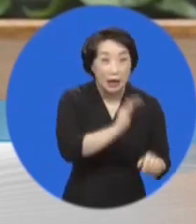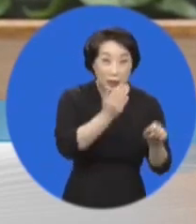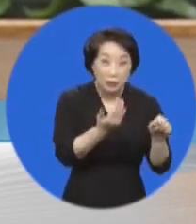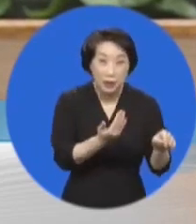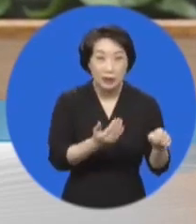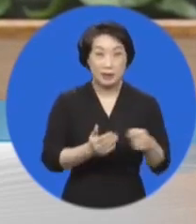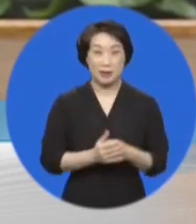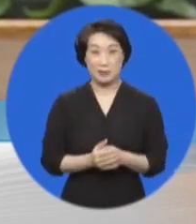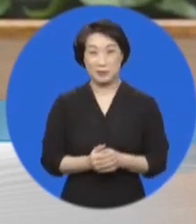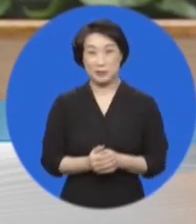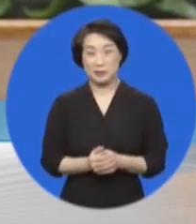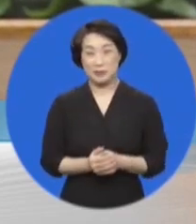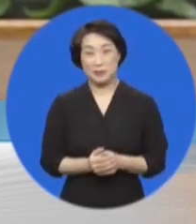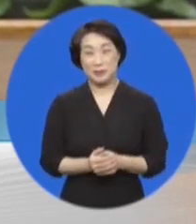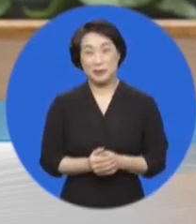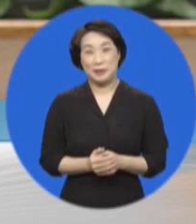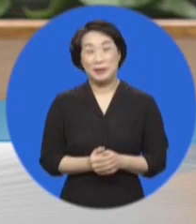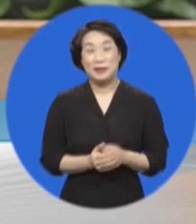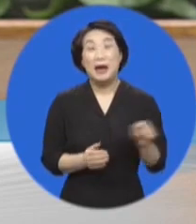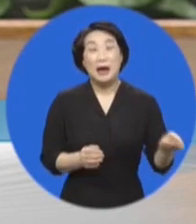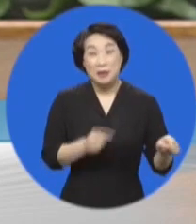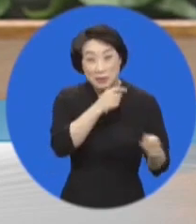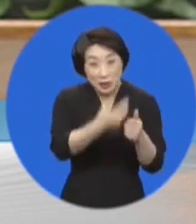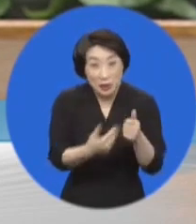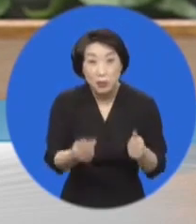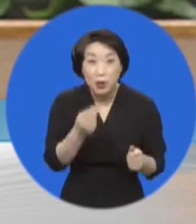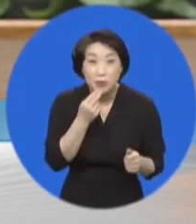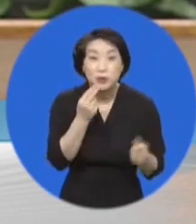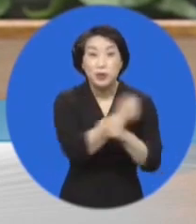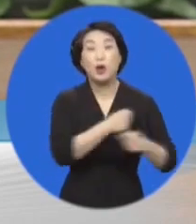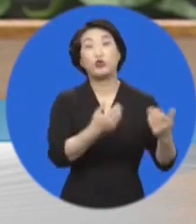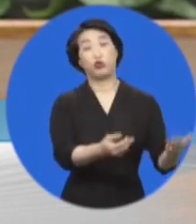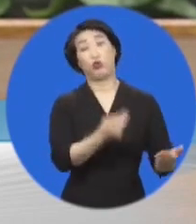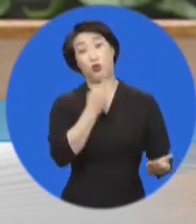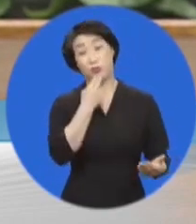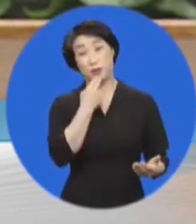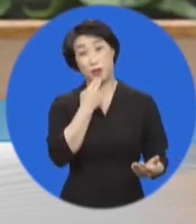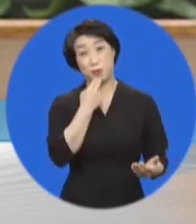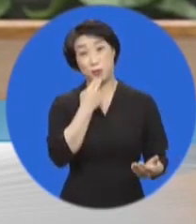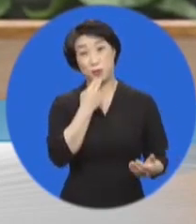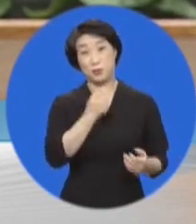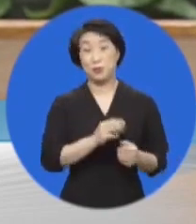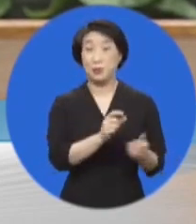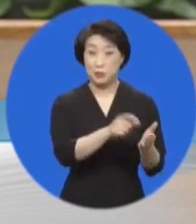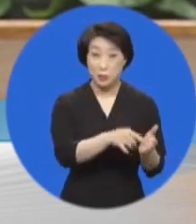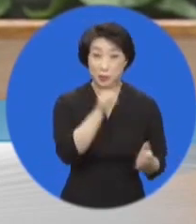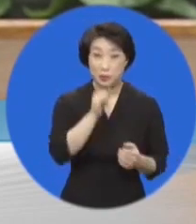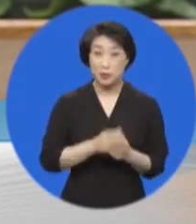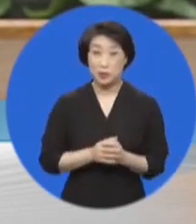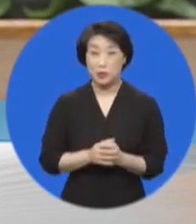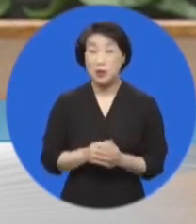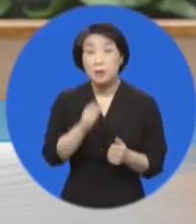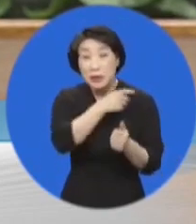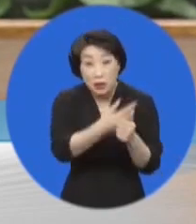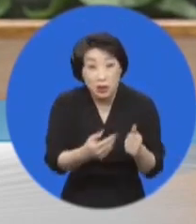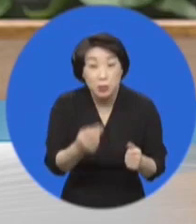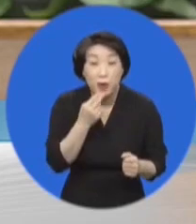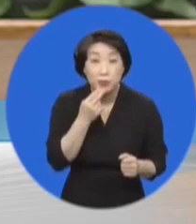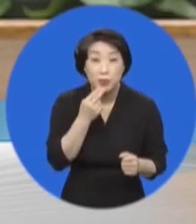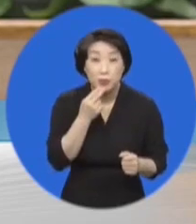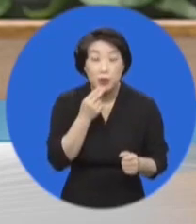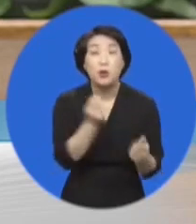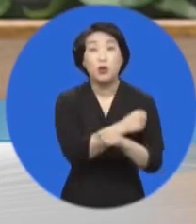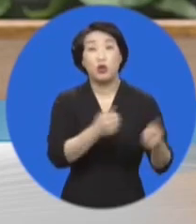정결케 되었나니 피 흘림이 없은 즉 사심이 없소. 피 흘림이 없은